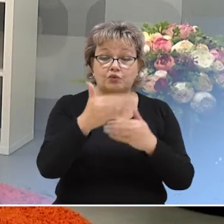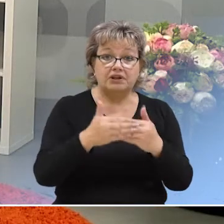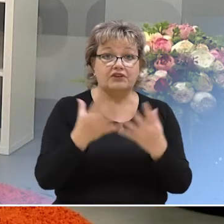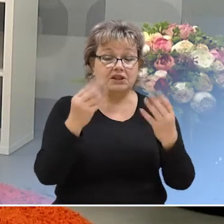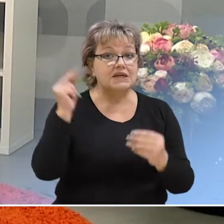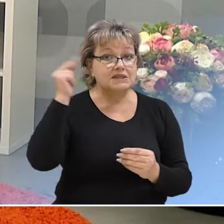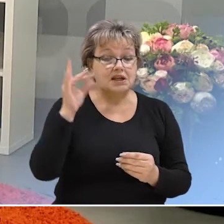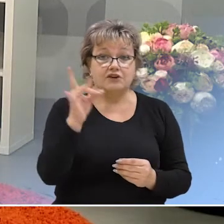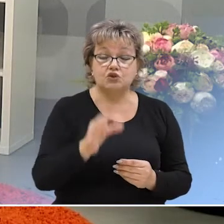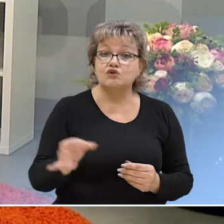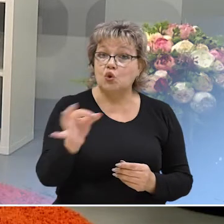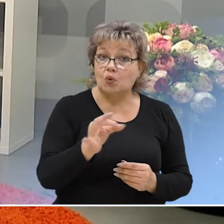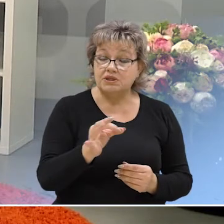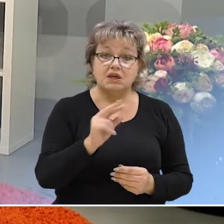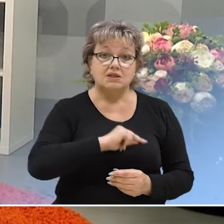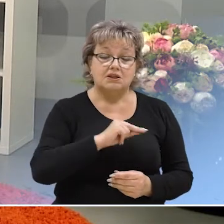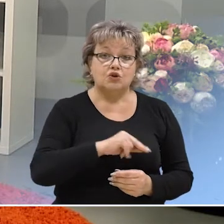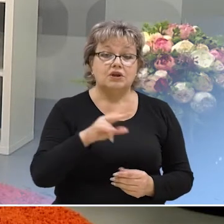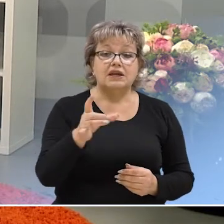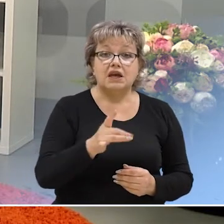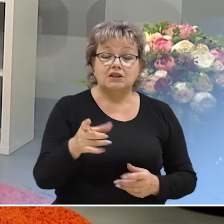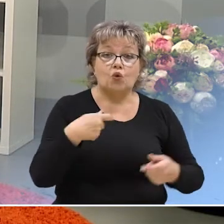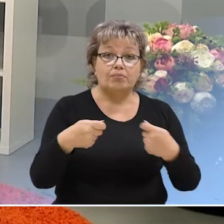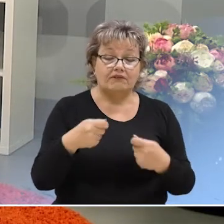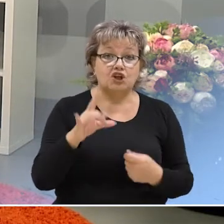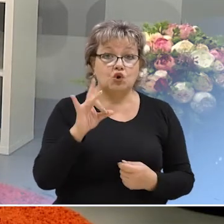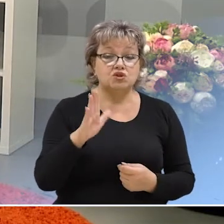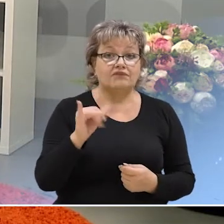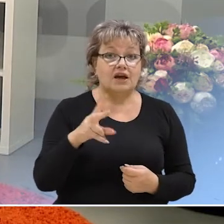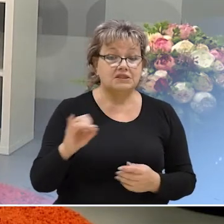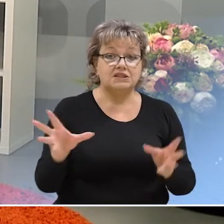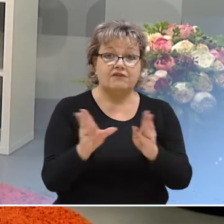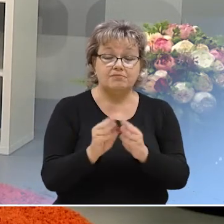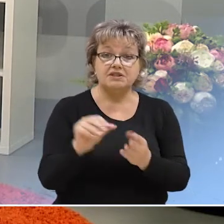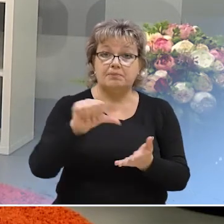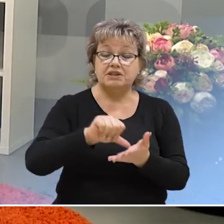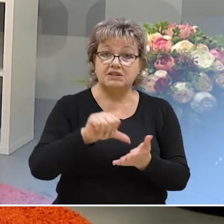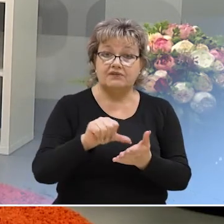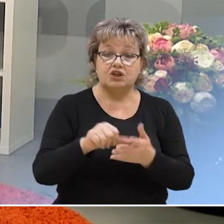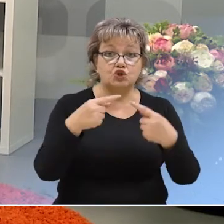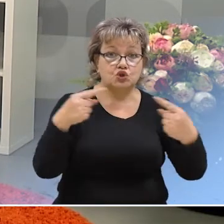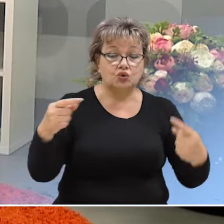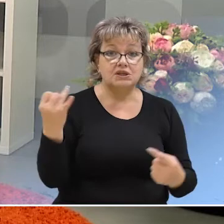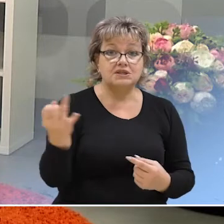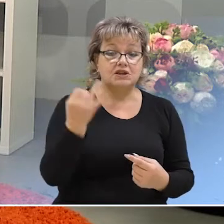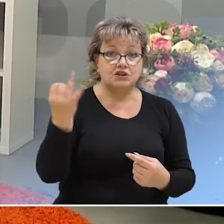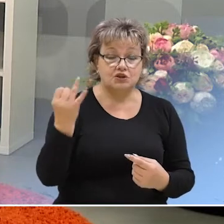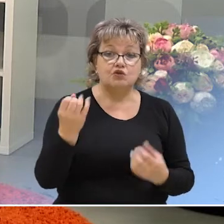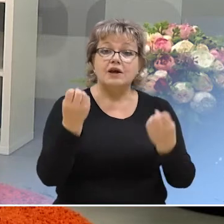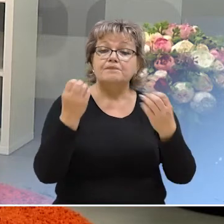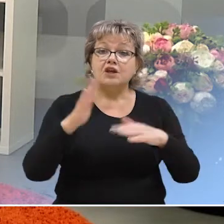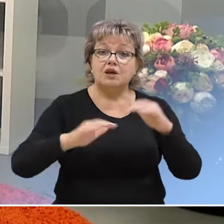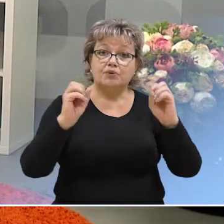Из года в год в преддверии Дня знаний в Ростовской области сотрудники регионального управления Росгвардии совместно с представителями из